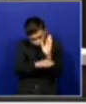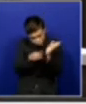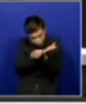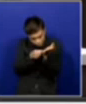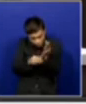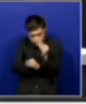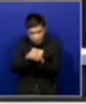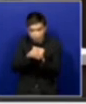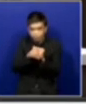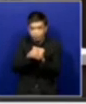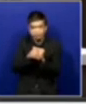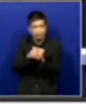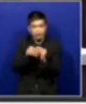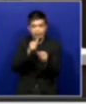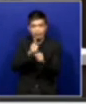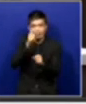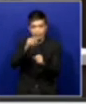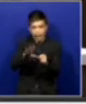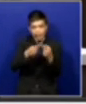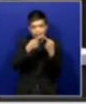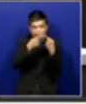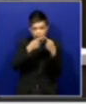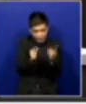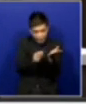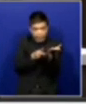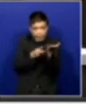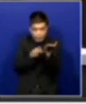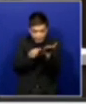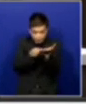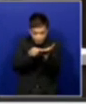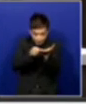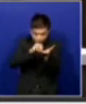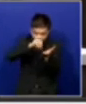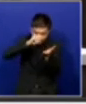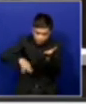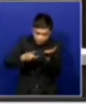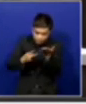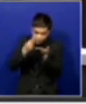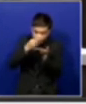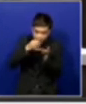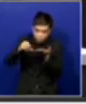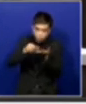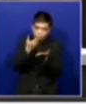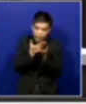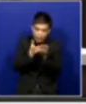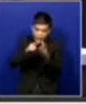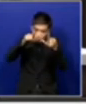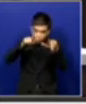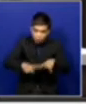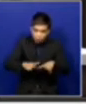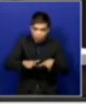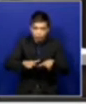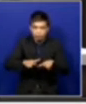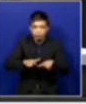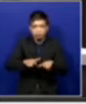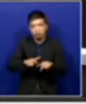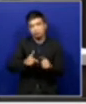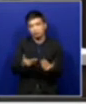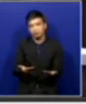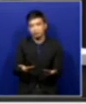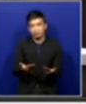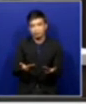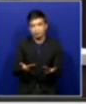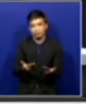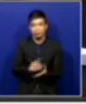ทำได้เฉพาะการตัดทอนหรือลดรายจ่ายเท่านั้นเพราะฉะนั้นเนี่ยสิ่งที่ผม